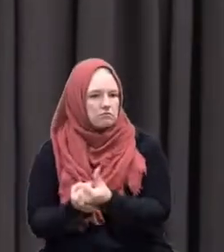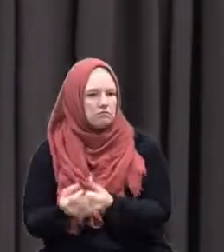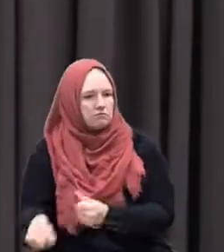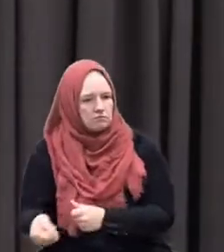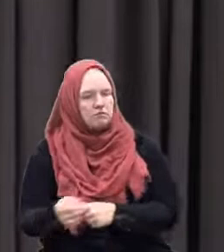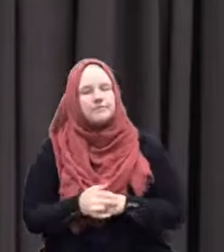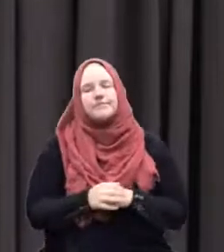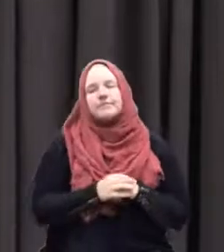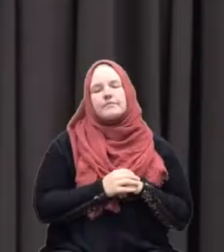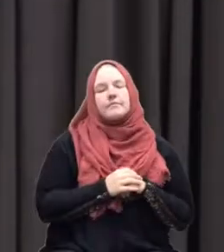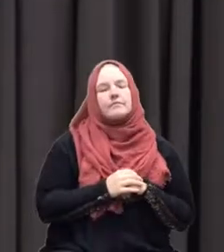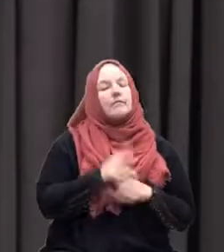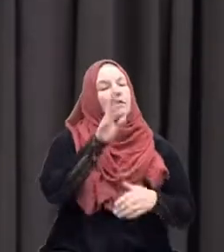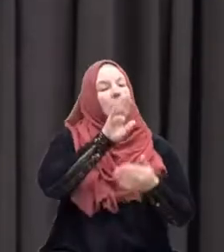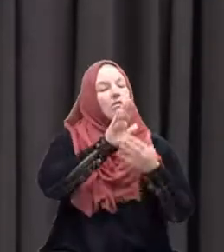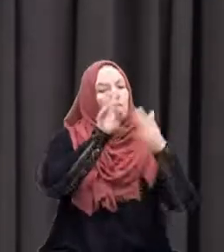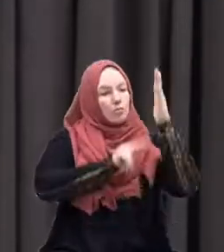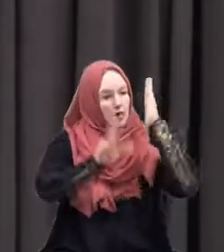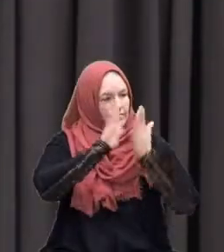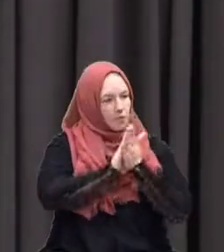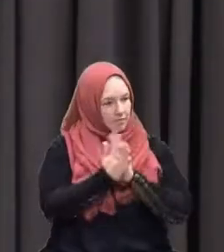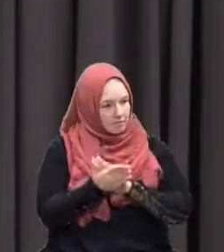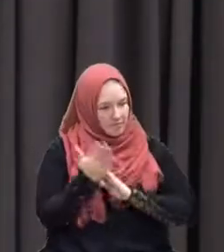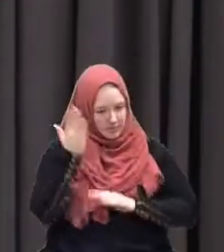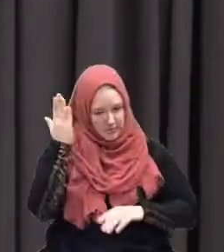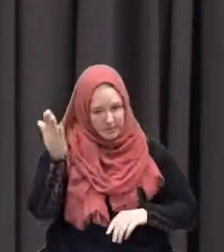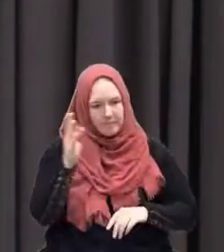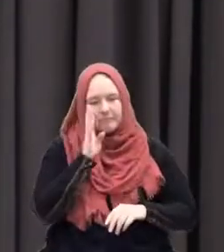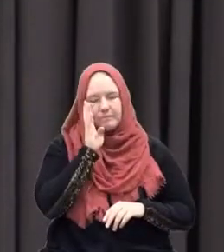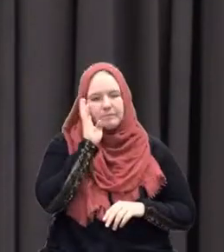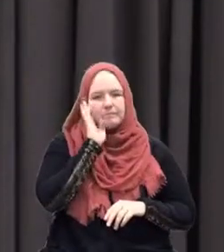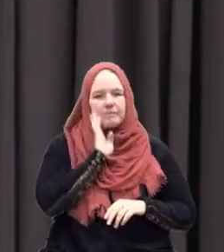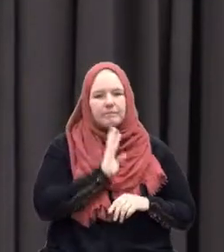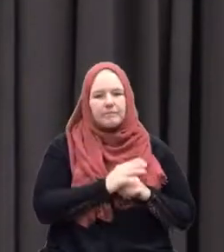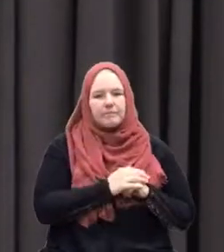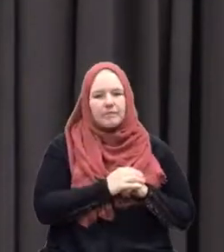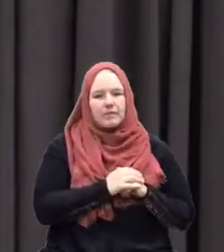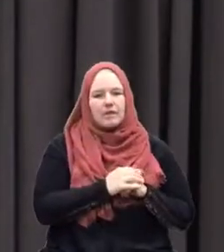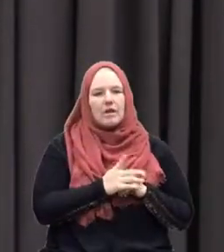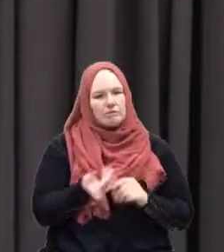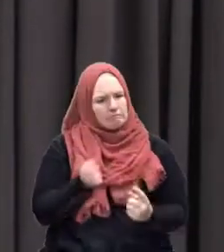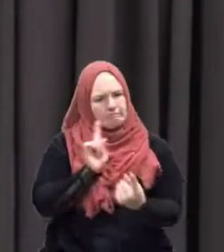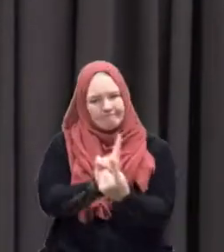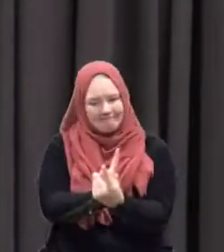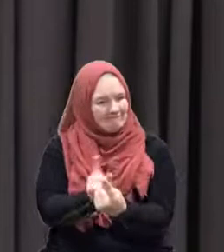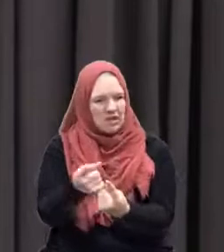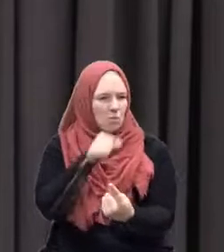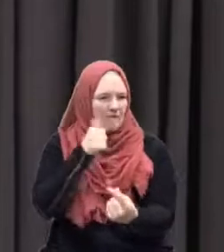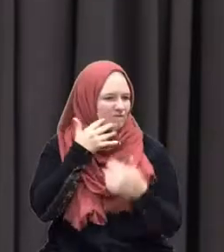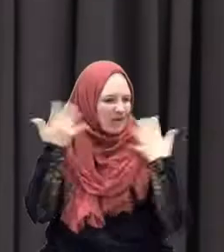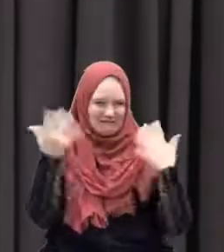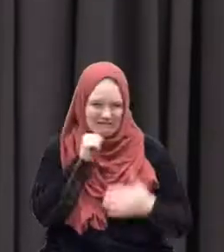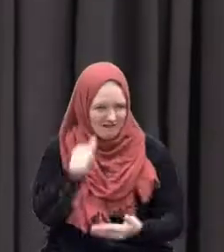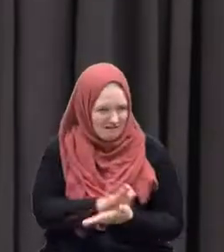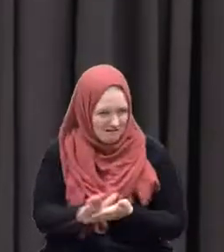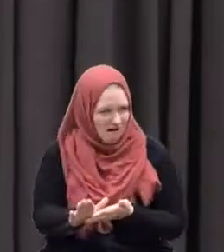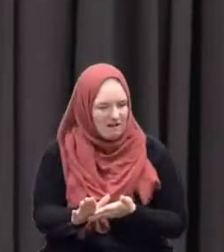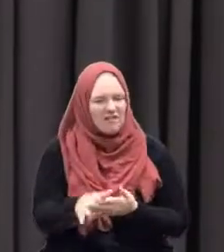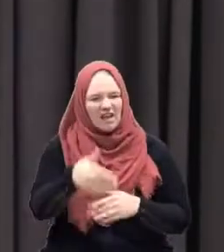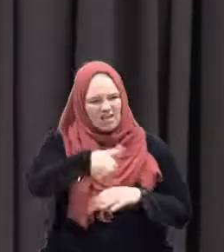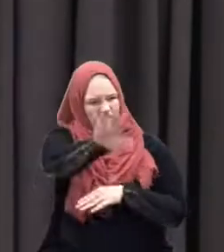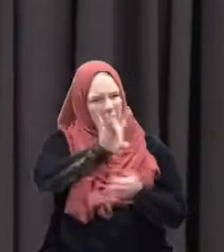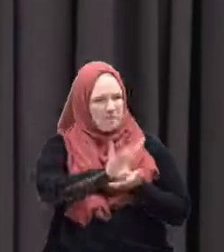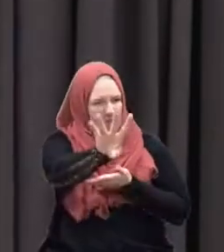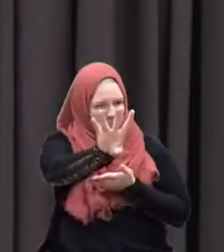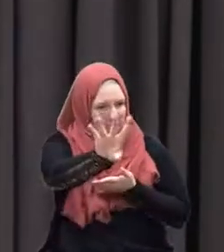So the Prophet ﷺ went to al-Ta'if, and he was not met with good reception, and he was kicked